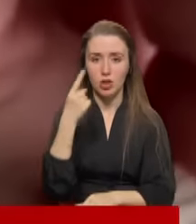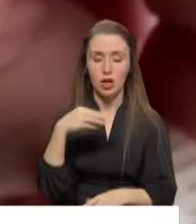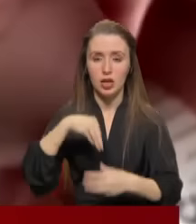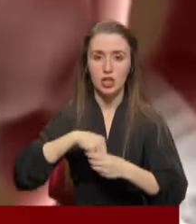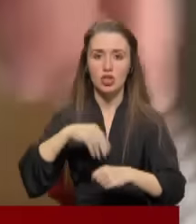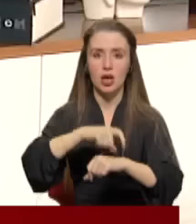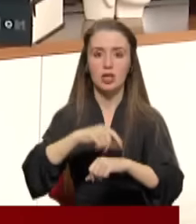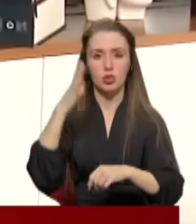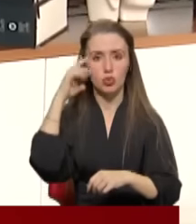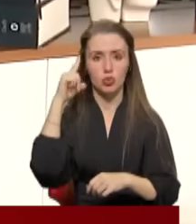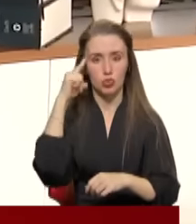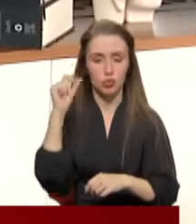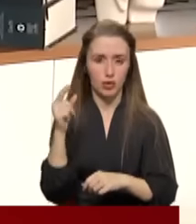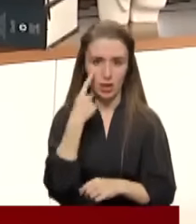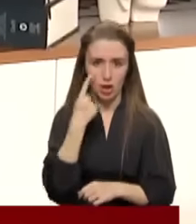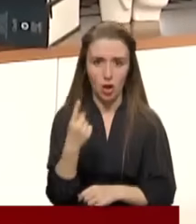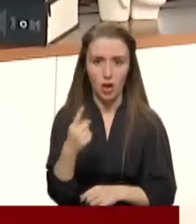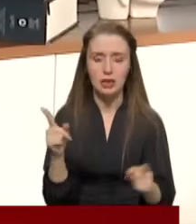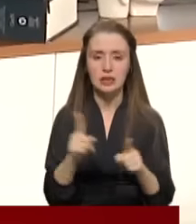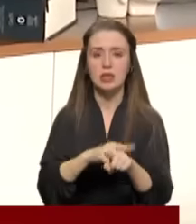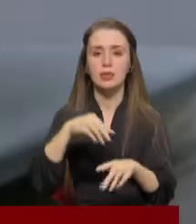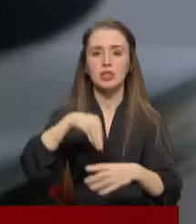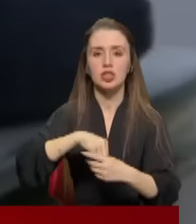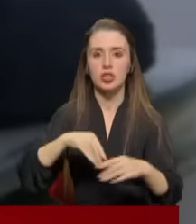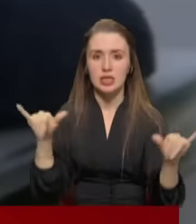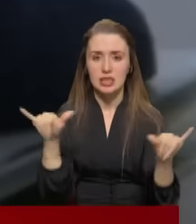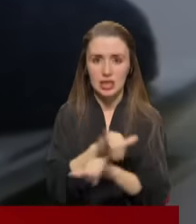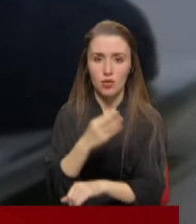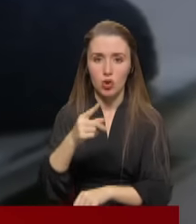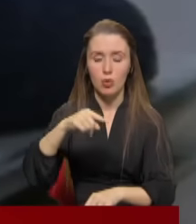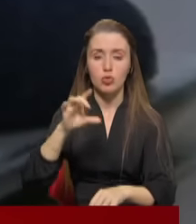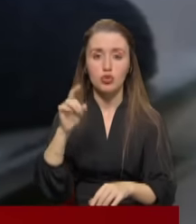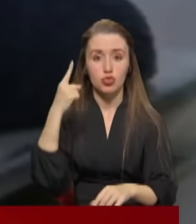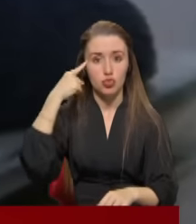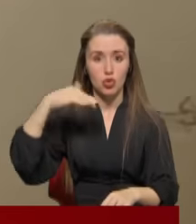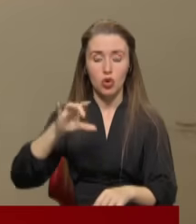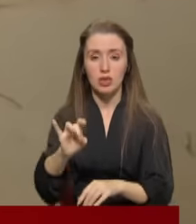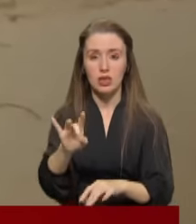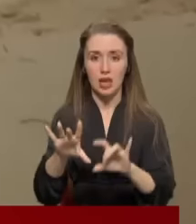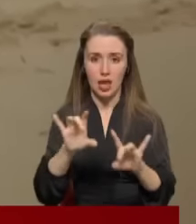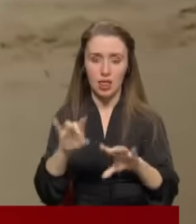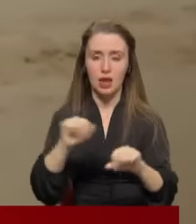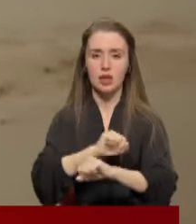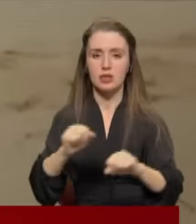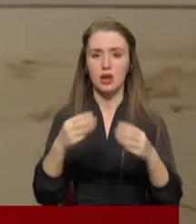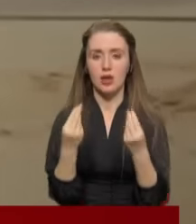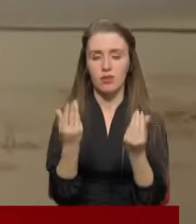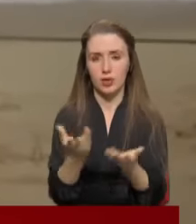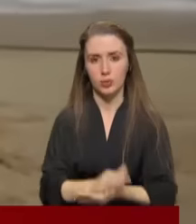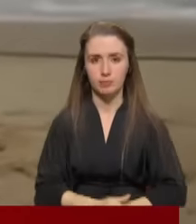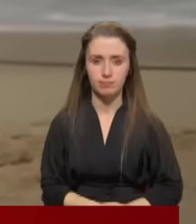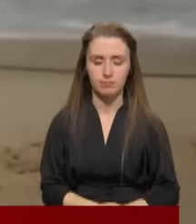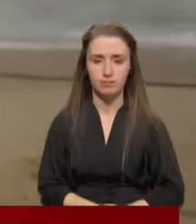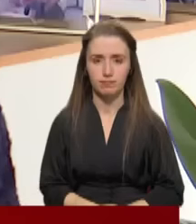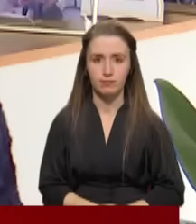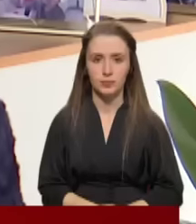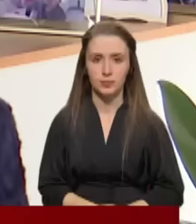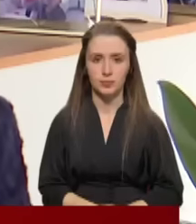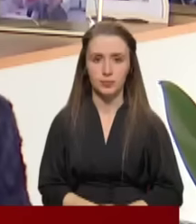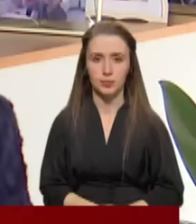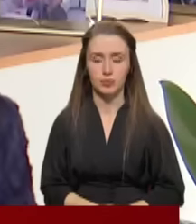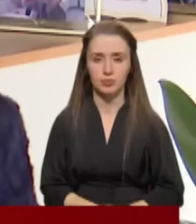hastalıkları uzmanı Ayça Kaya'ya göre kısa sürede zayıflatan şok diyetler geri dönüşü olmayan sağlık sorunlarına yol açabiliyor.